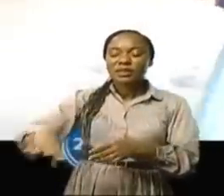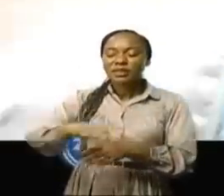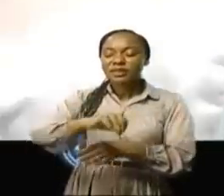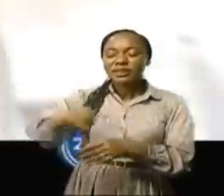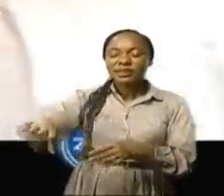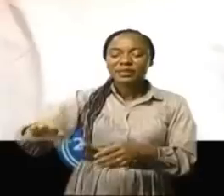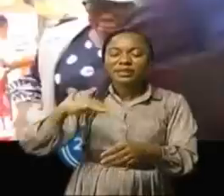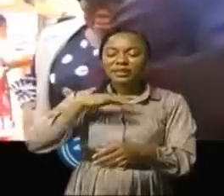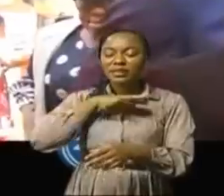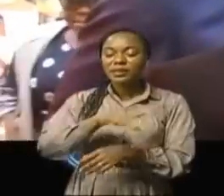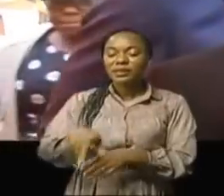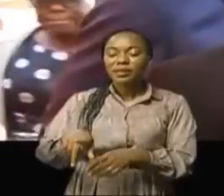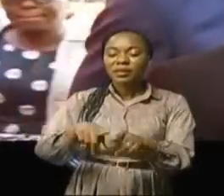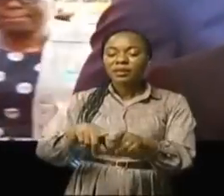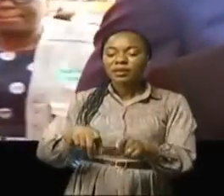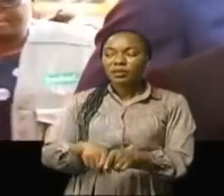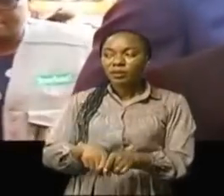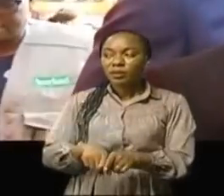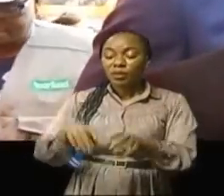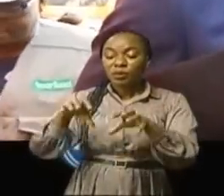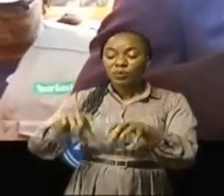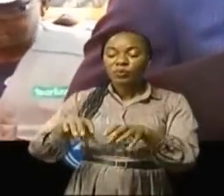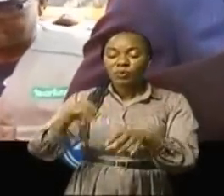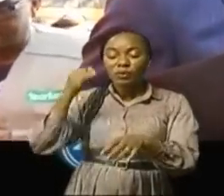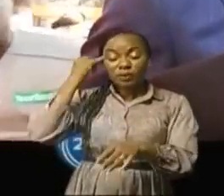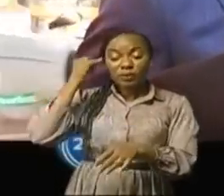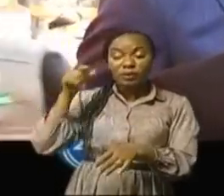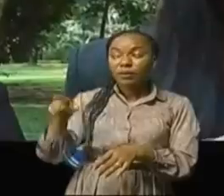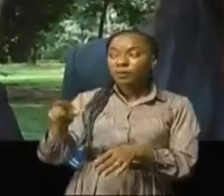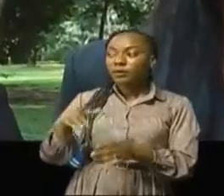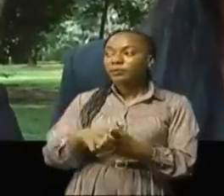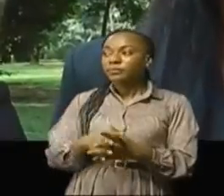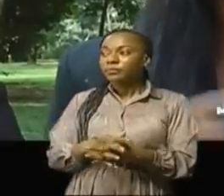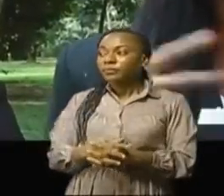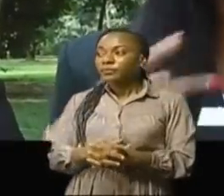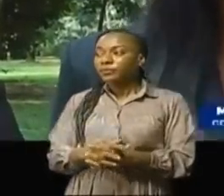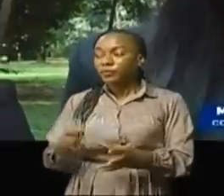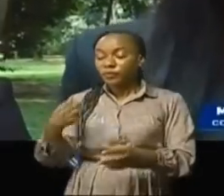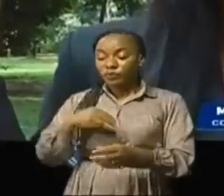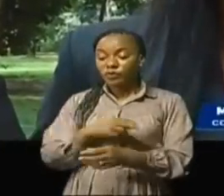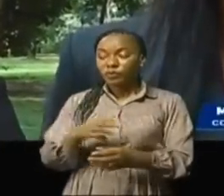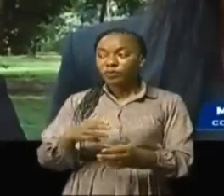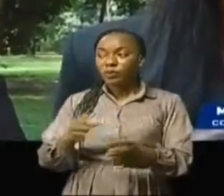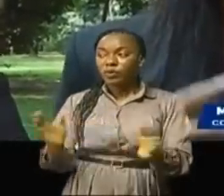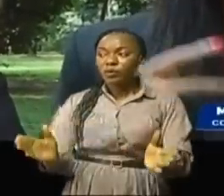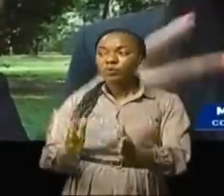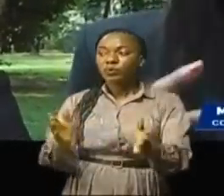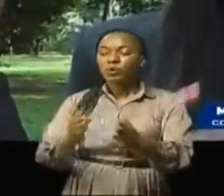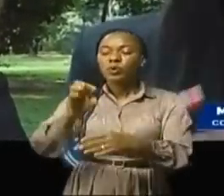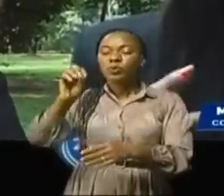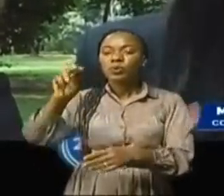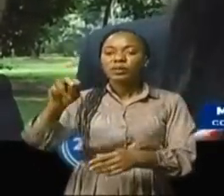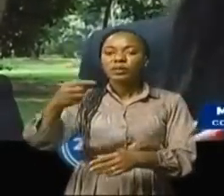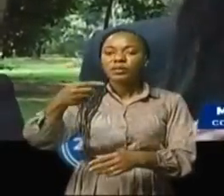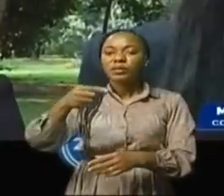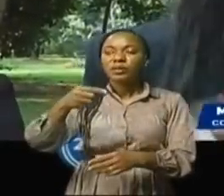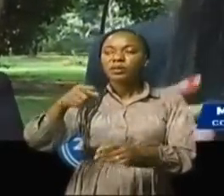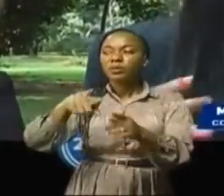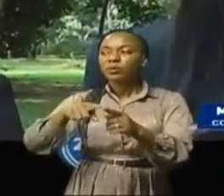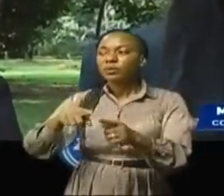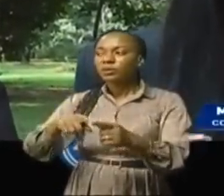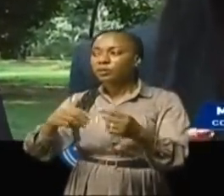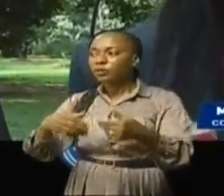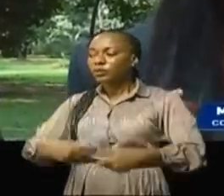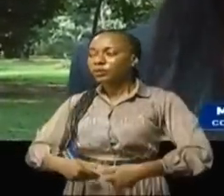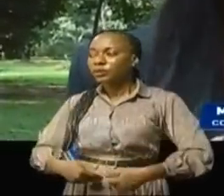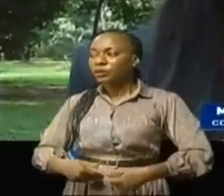La coordonnatrice des Congo West Meeting, Bennett Spoutou. Nous encourageons les ONG, nous encourageons surtout les jeunes étudiants qui œuvrent